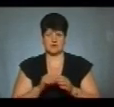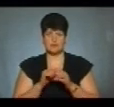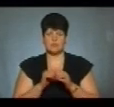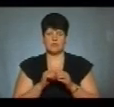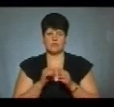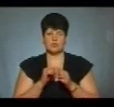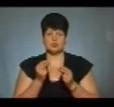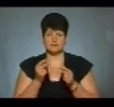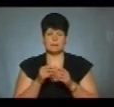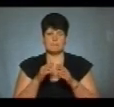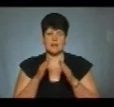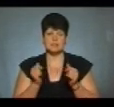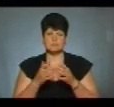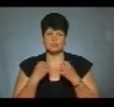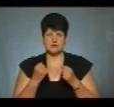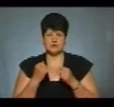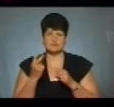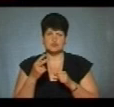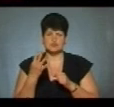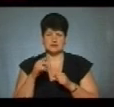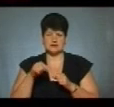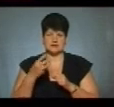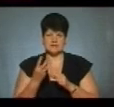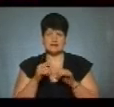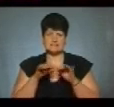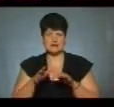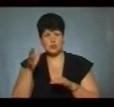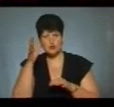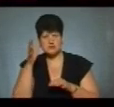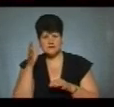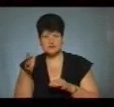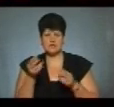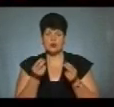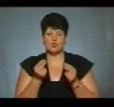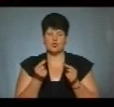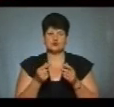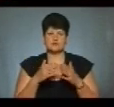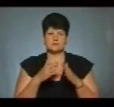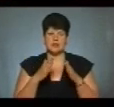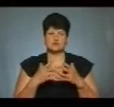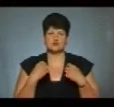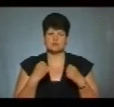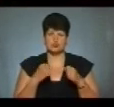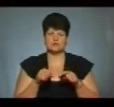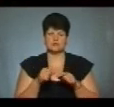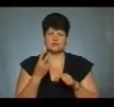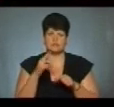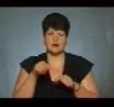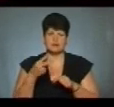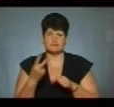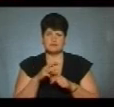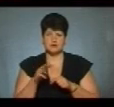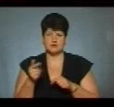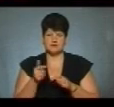сумі 23,4 мільйона гривень спрямовуються на заклади освіти. Це кошти палацу спорту також 2,2 мільйона